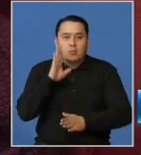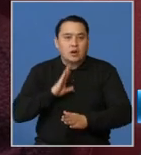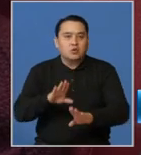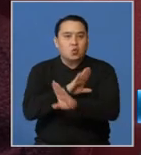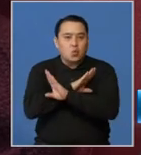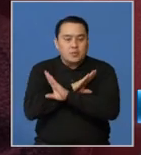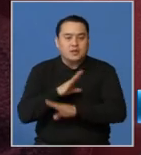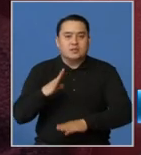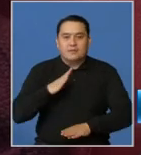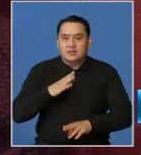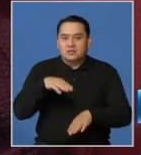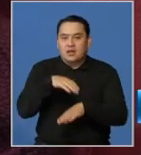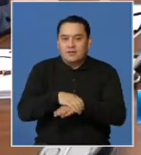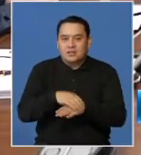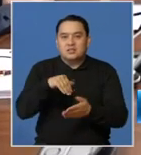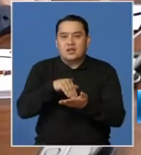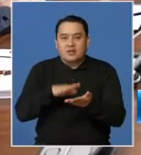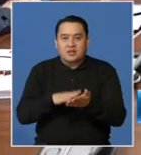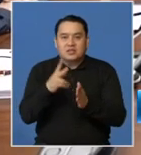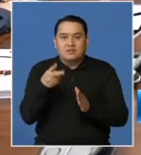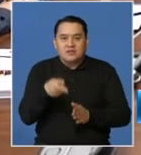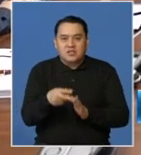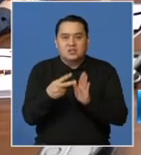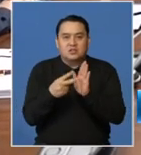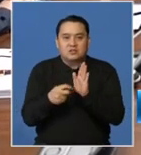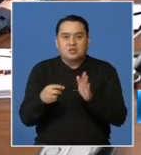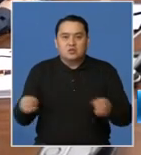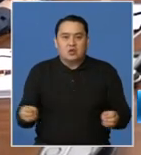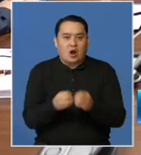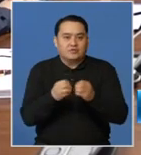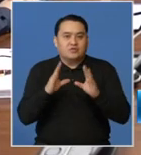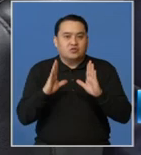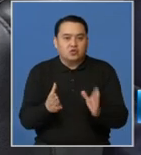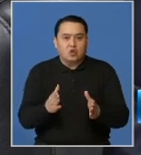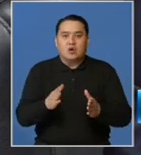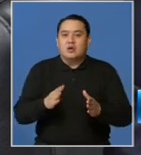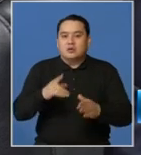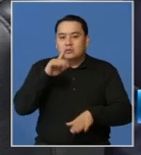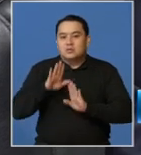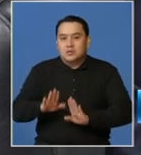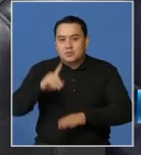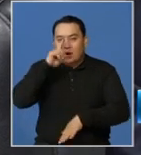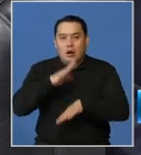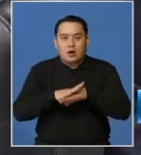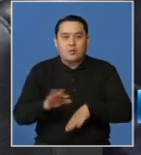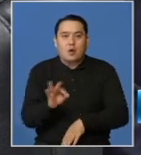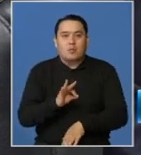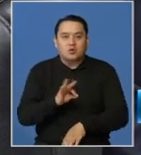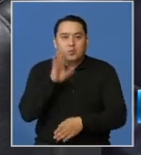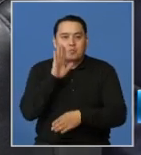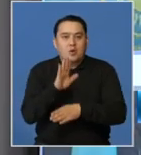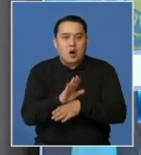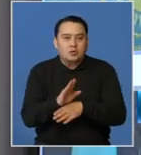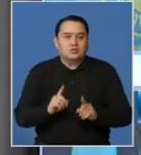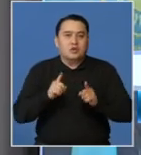смерти. К тому же зафиксировано 2073 дорожно-транспортных происшествия. Заместитель акима области Акан Абдуалиев